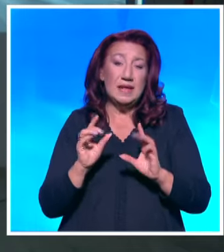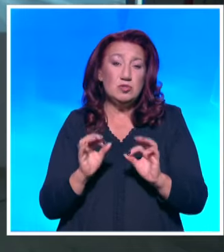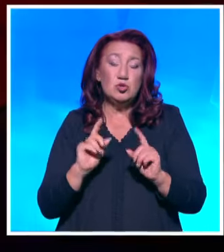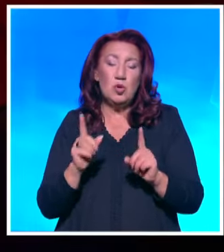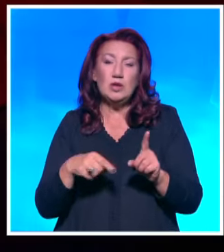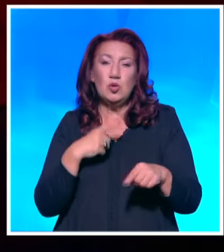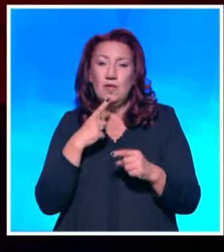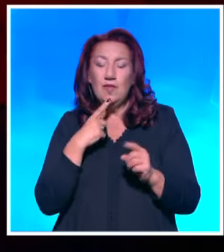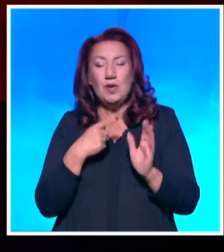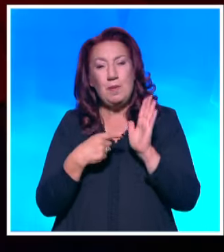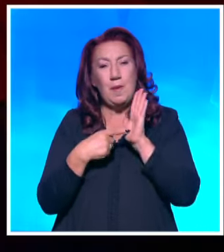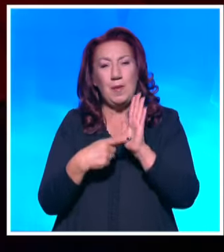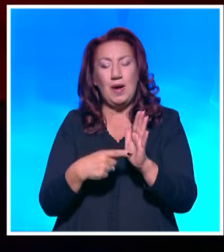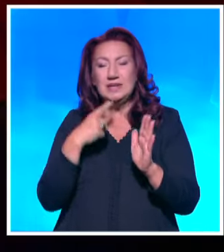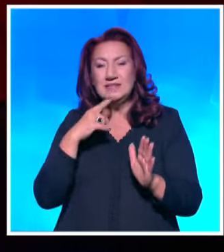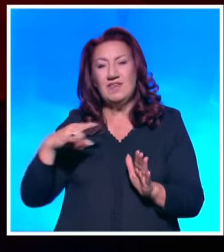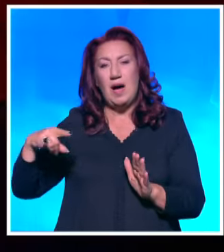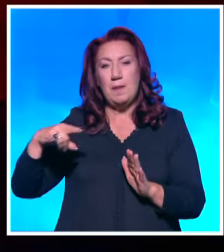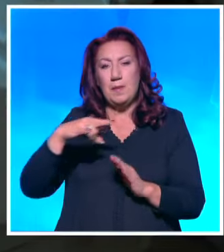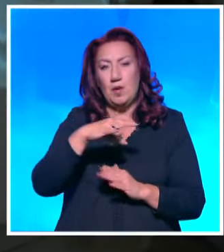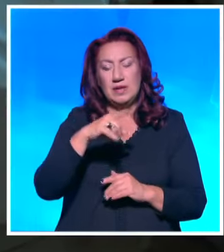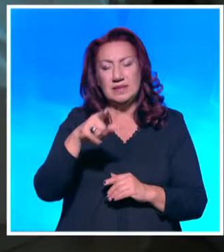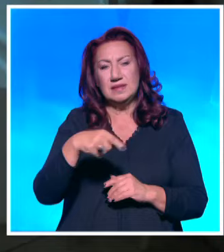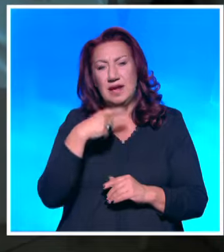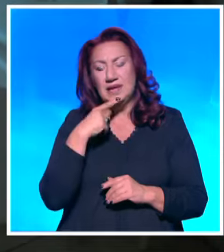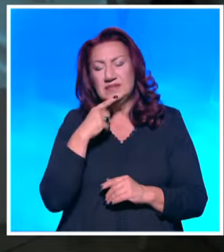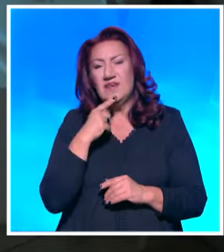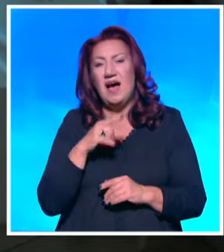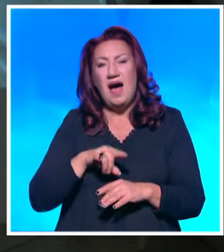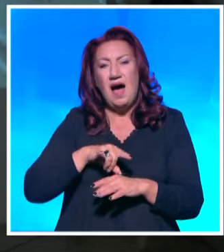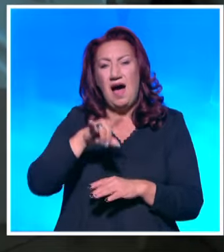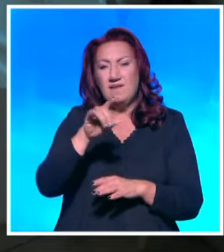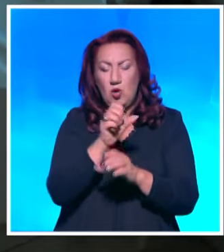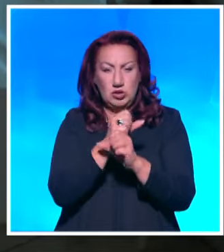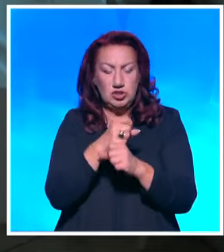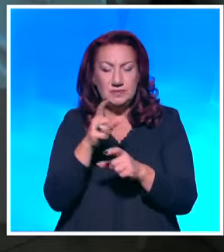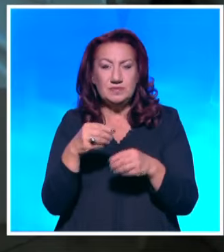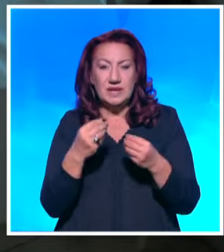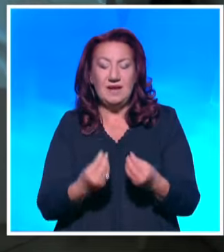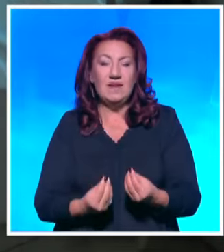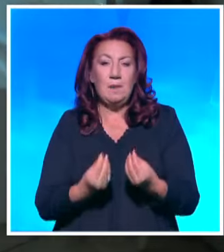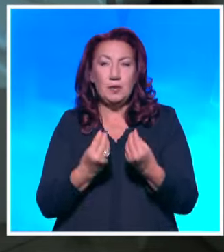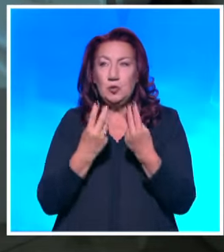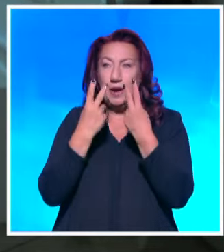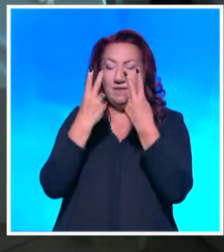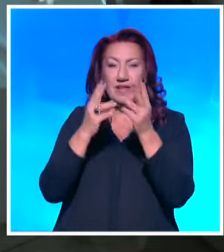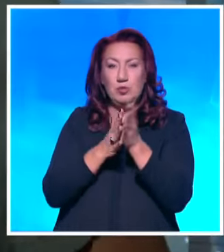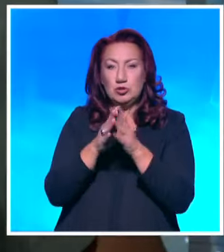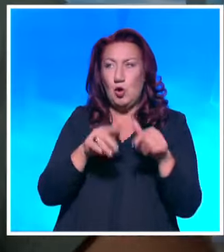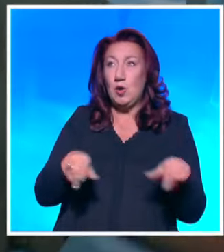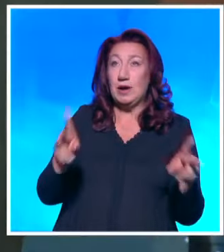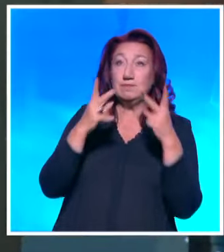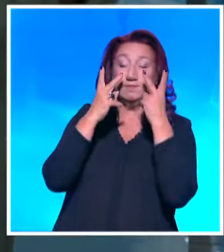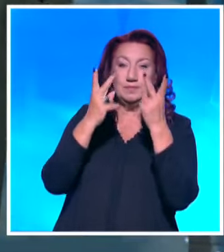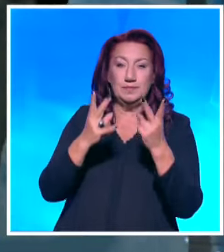демонстративни полети, казва авиоинженерът Недислав Веселинов. Така се дава възможност за по-добра видимост на публиката, уточнява той.